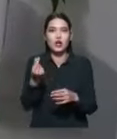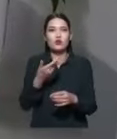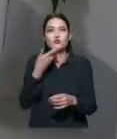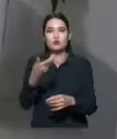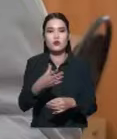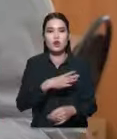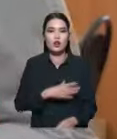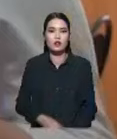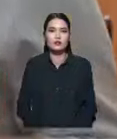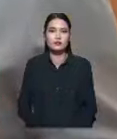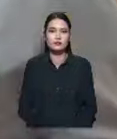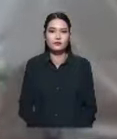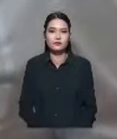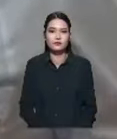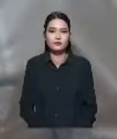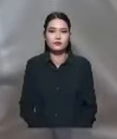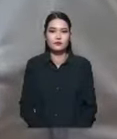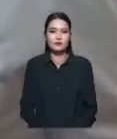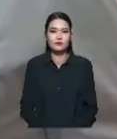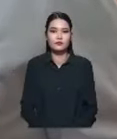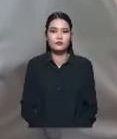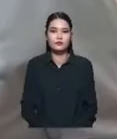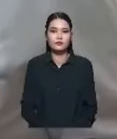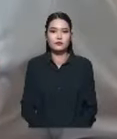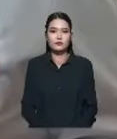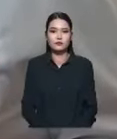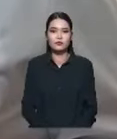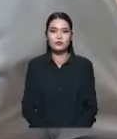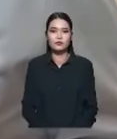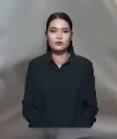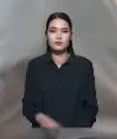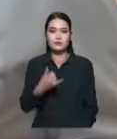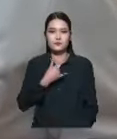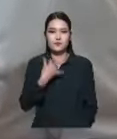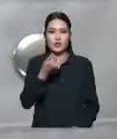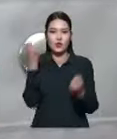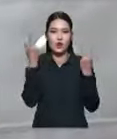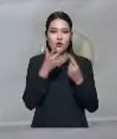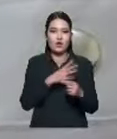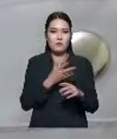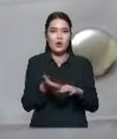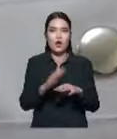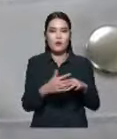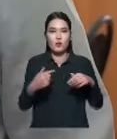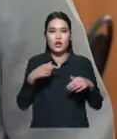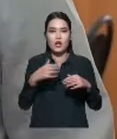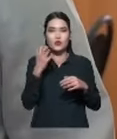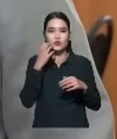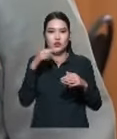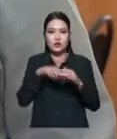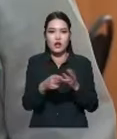сұраған. Анау кінәлі, мынау кінәлі деп іштен айта алмаймын. Енді ауру ешкімге сұрамай келеді. Жүктілік